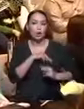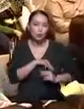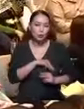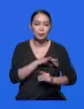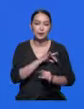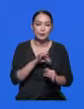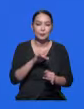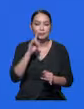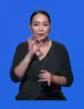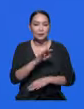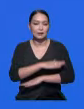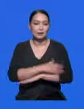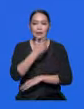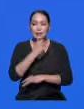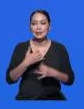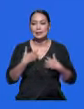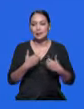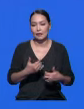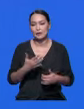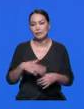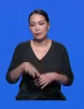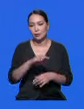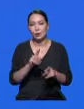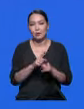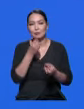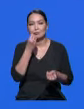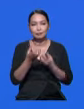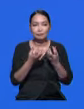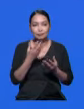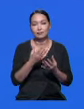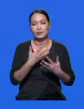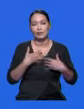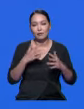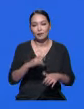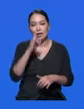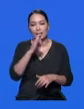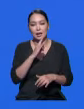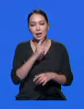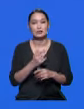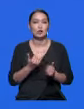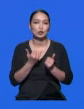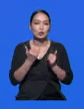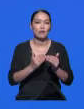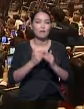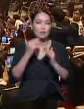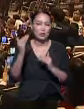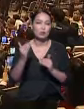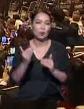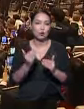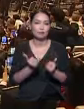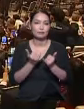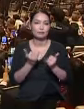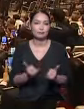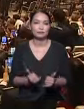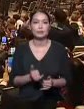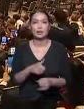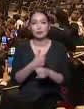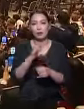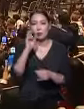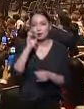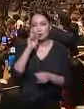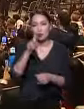в укреплении здоровья нации. Ваш вклад в процветание Казахстана достоин самой высокой оценки. Глава